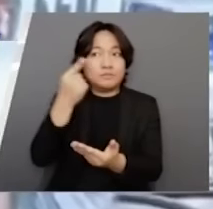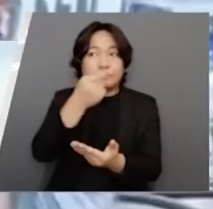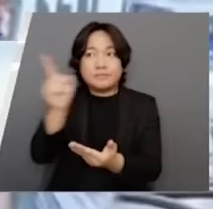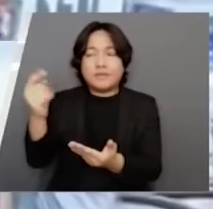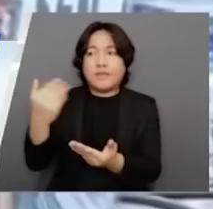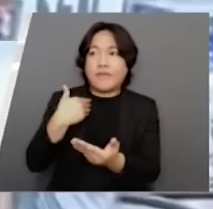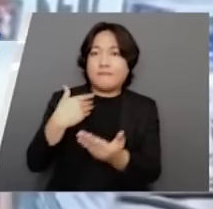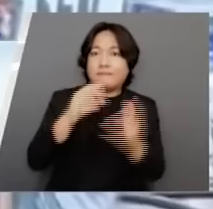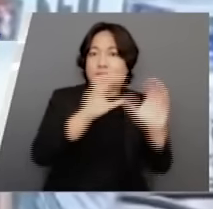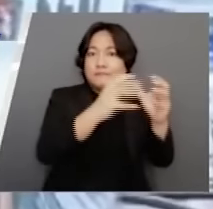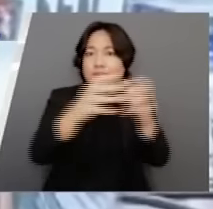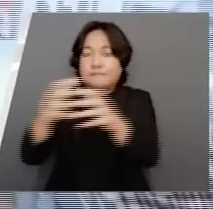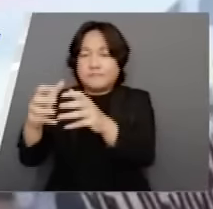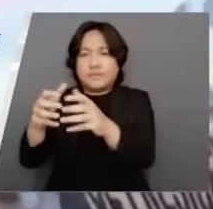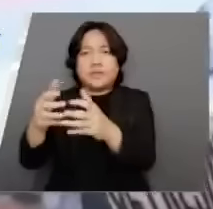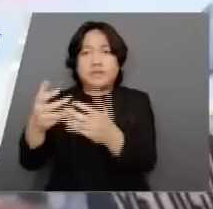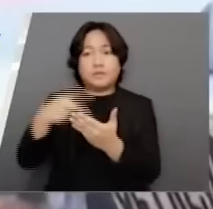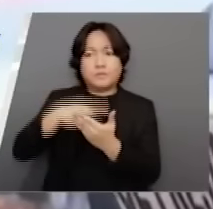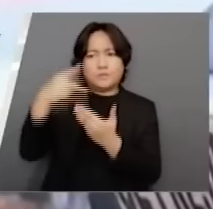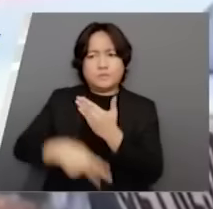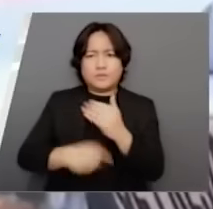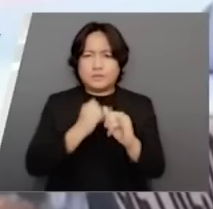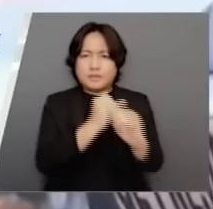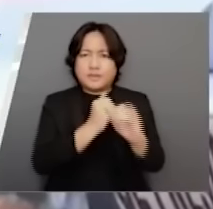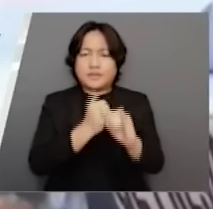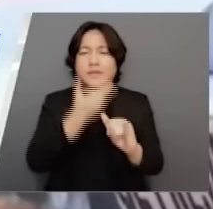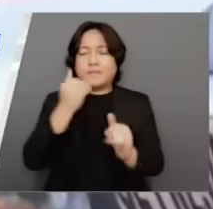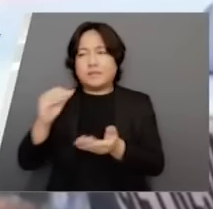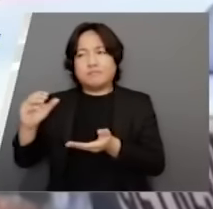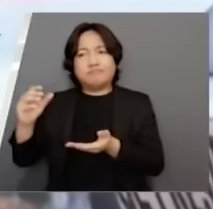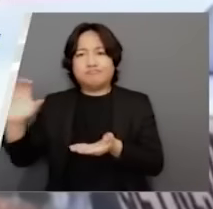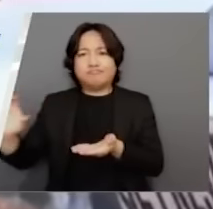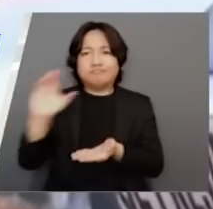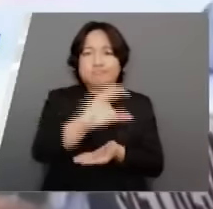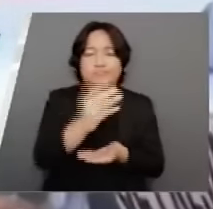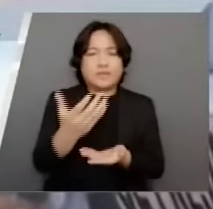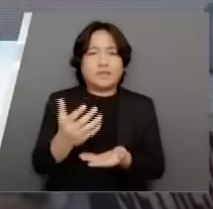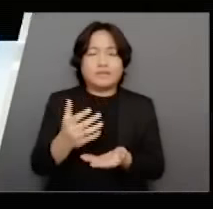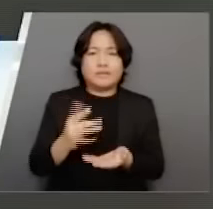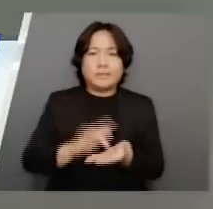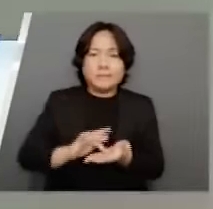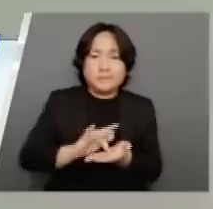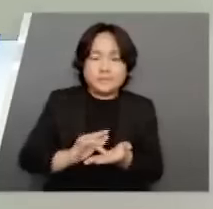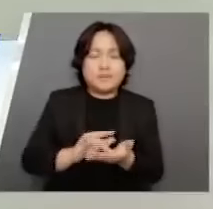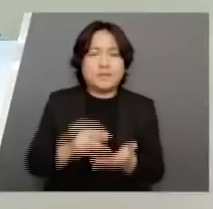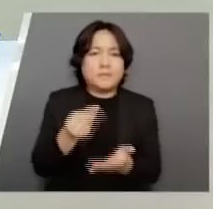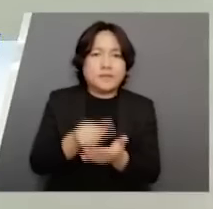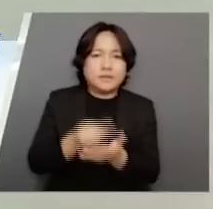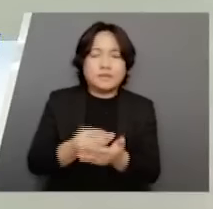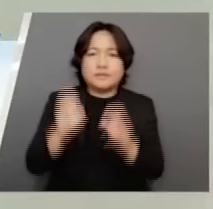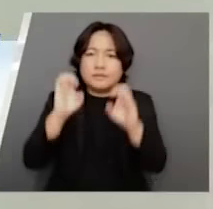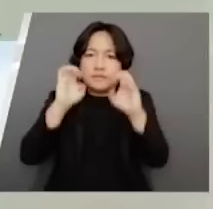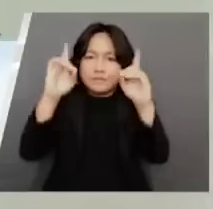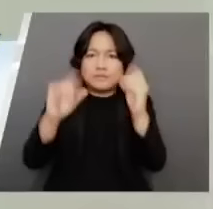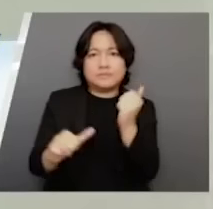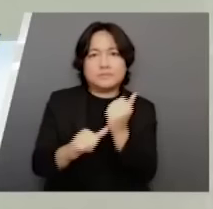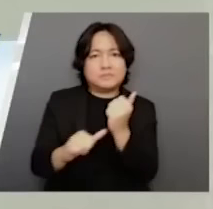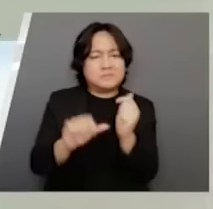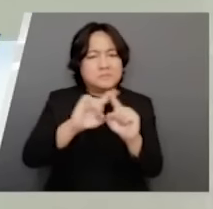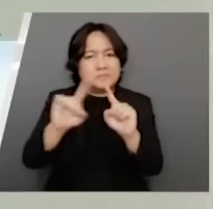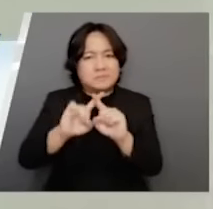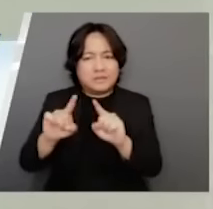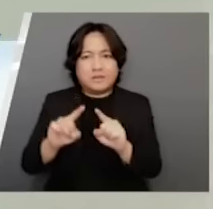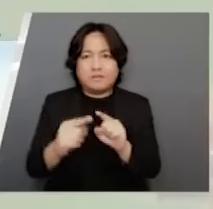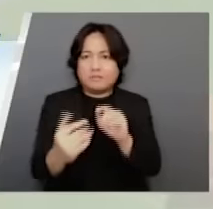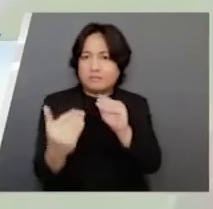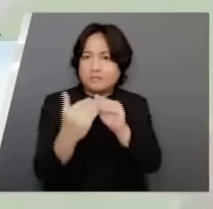mga programang may katulad sa iba pa, katulad ng medical, financial at education assistance. Natanong din siya tungkol sa children's book na